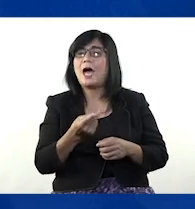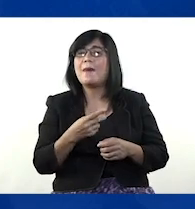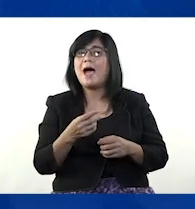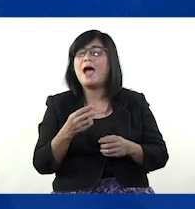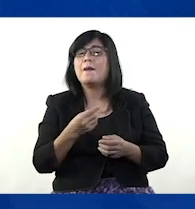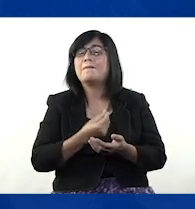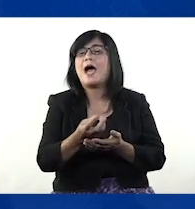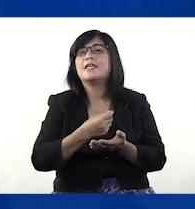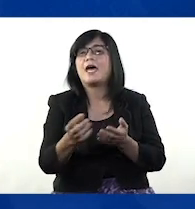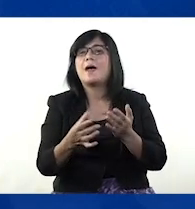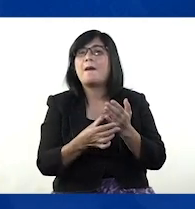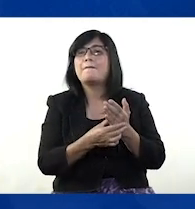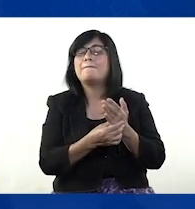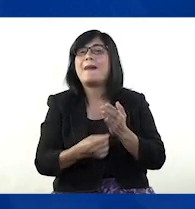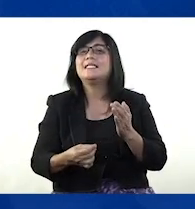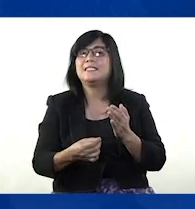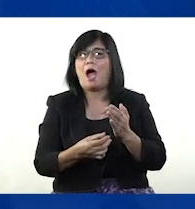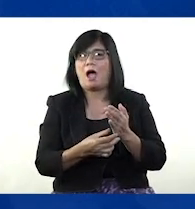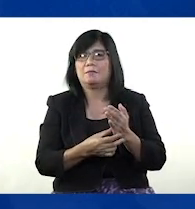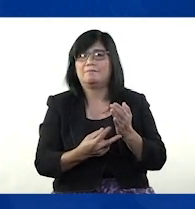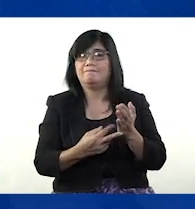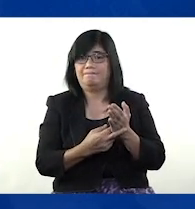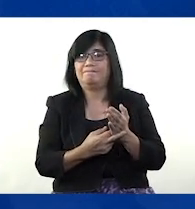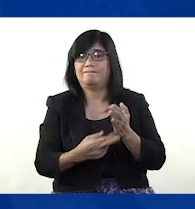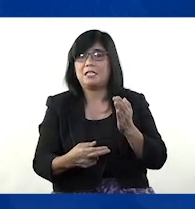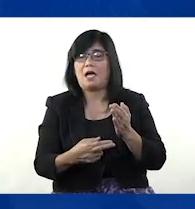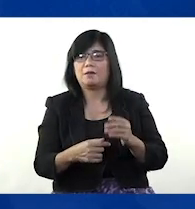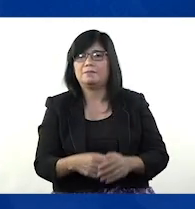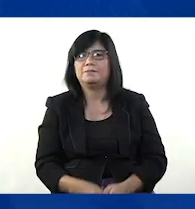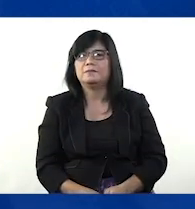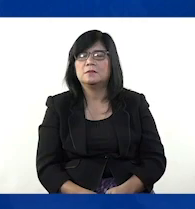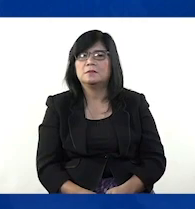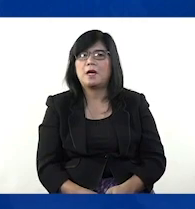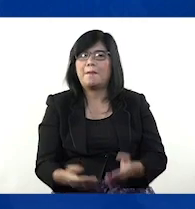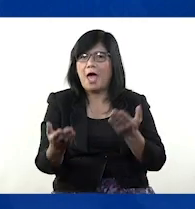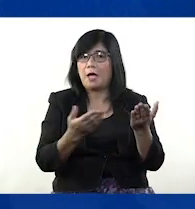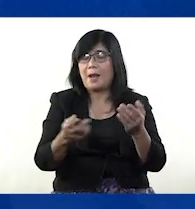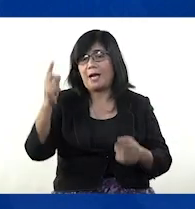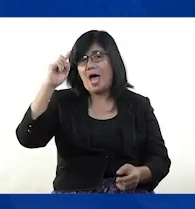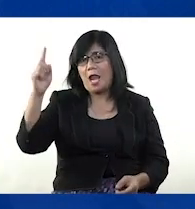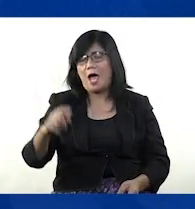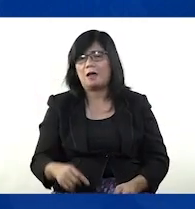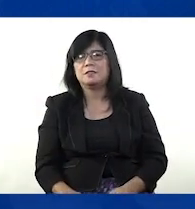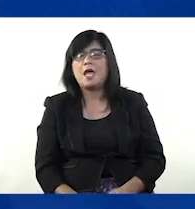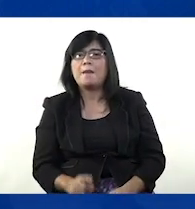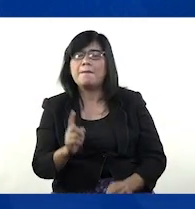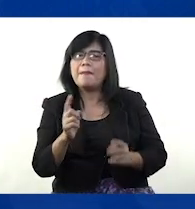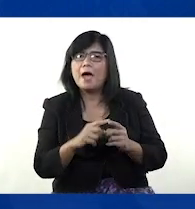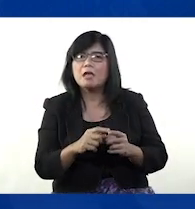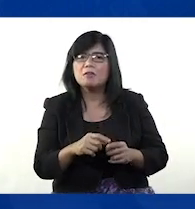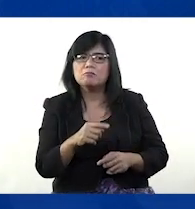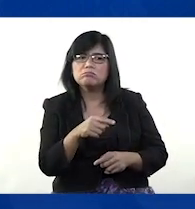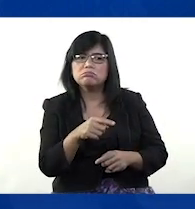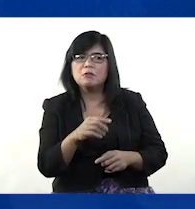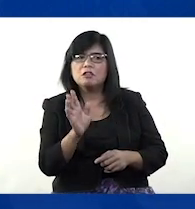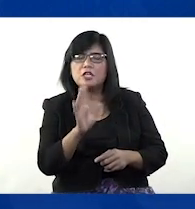mereka mengurus Hal itulah pelayan-pelayan Allah pakan tuang ajarkan kita sampai hal yang yang buat sebagian orang lain enggak